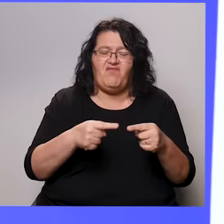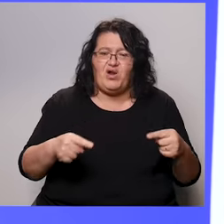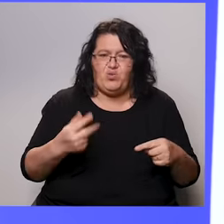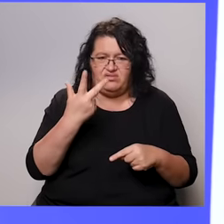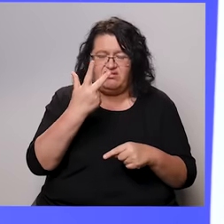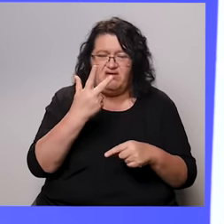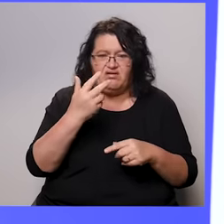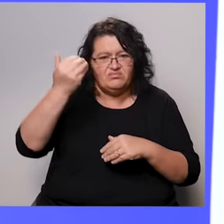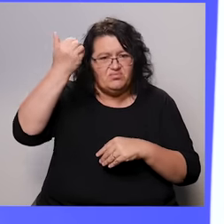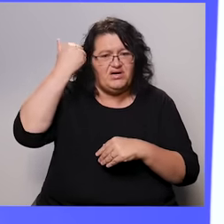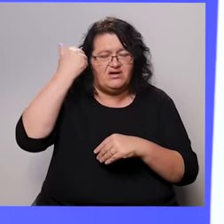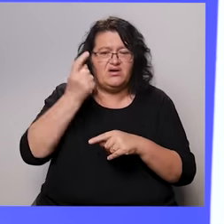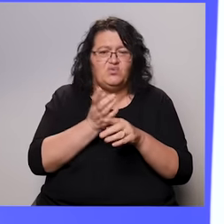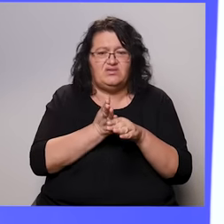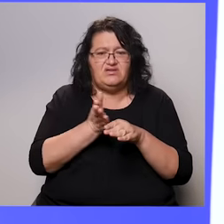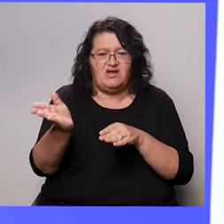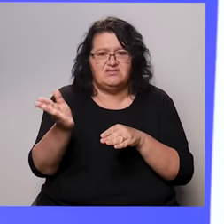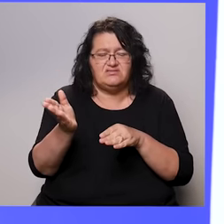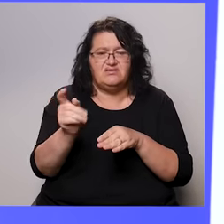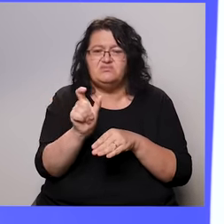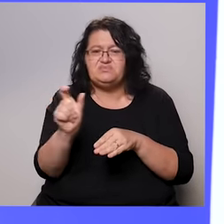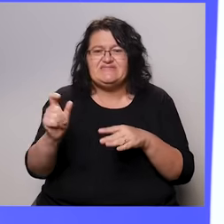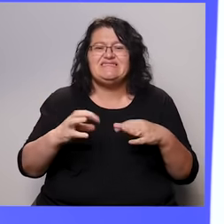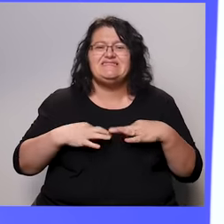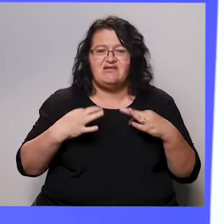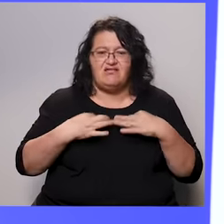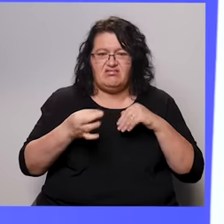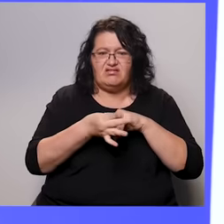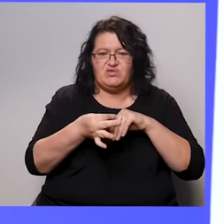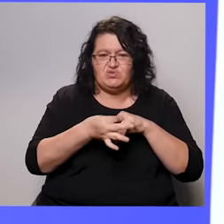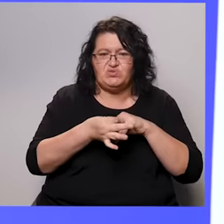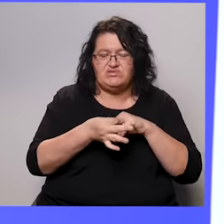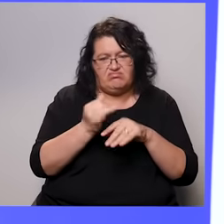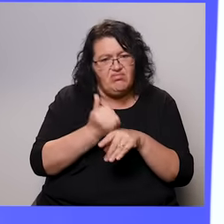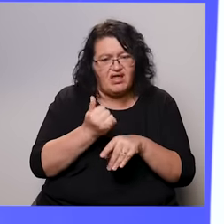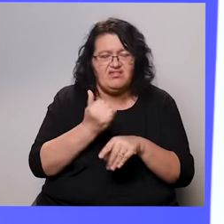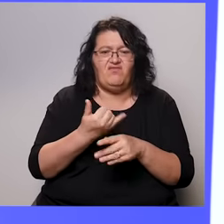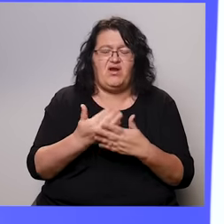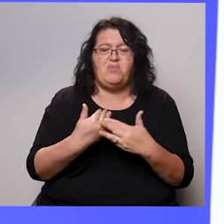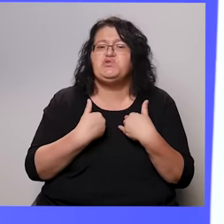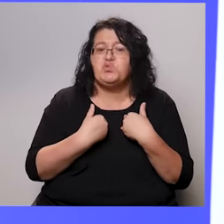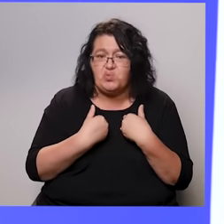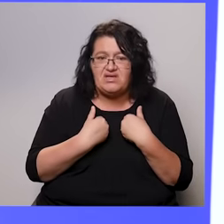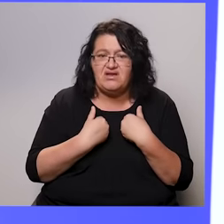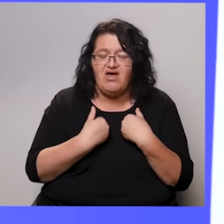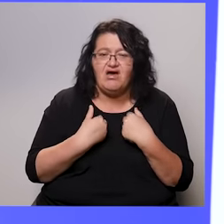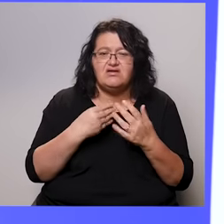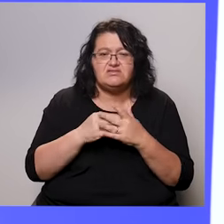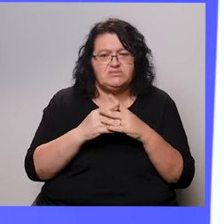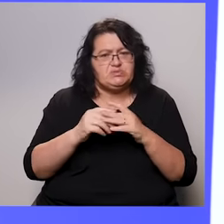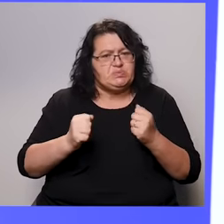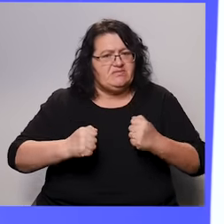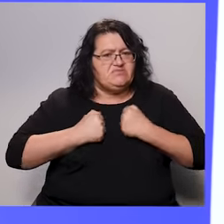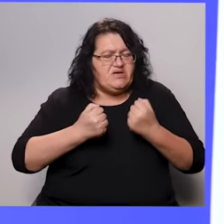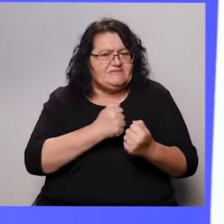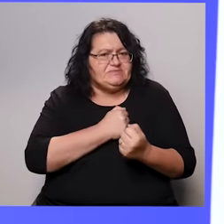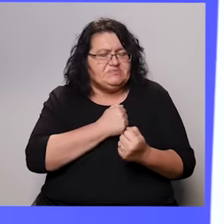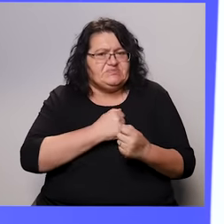direcții. O direcție era partea de sănătate a Ancăi, care într-adevăr pentru mine era desperiată,